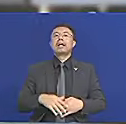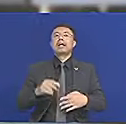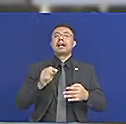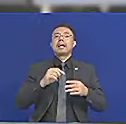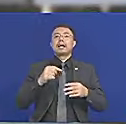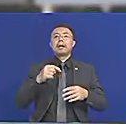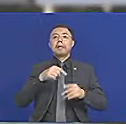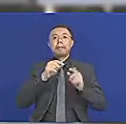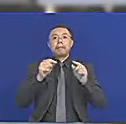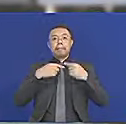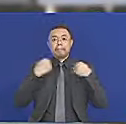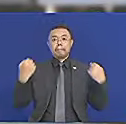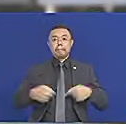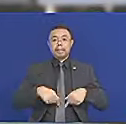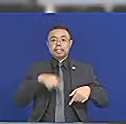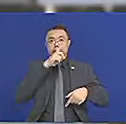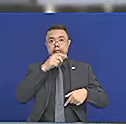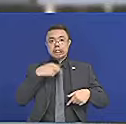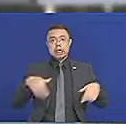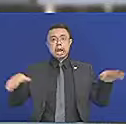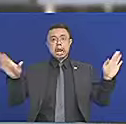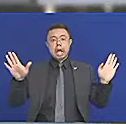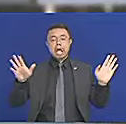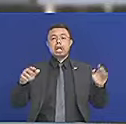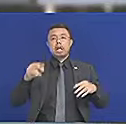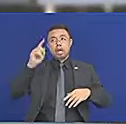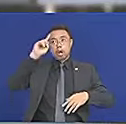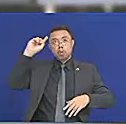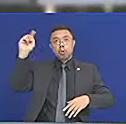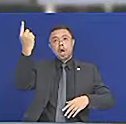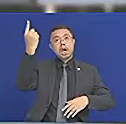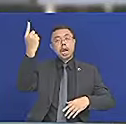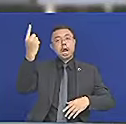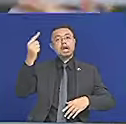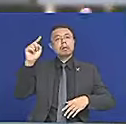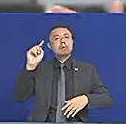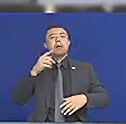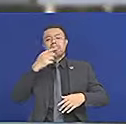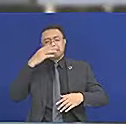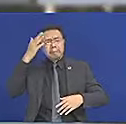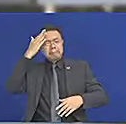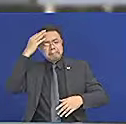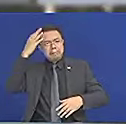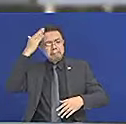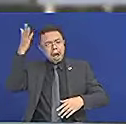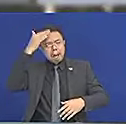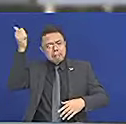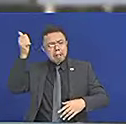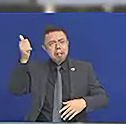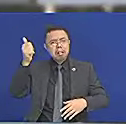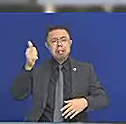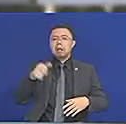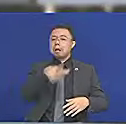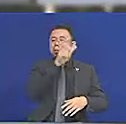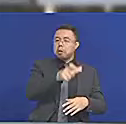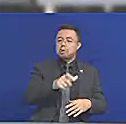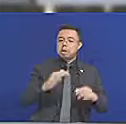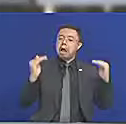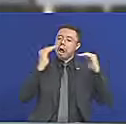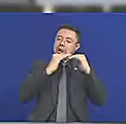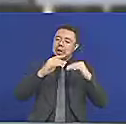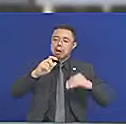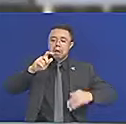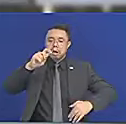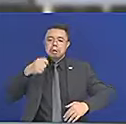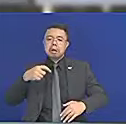Esa, fasih, kemanusiaan yang adil dan beradab, fasih. Tetapi